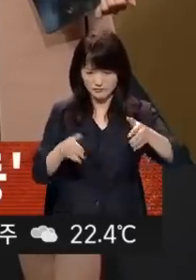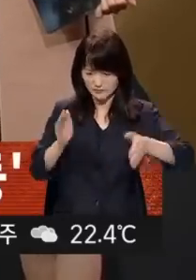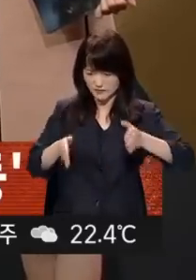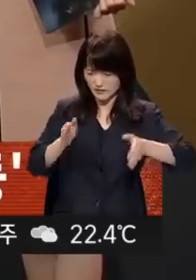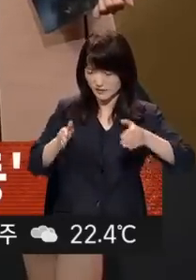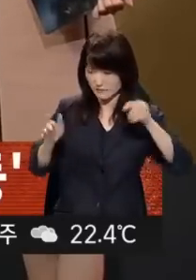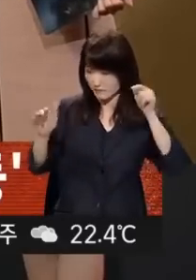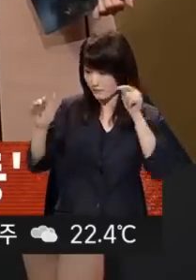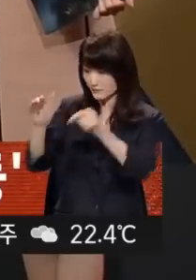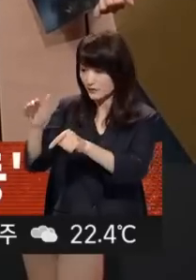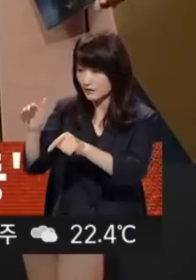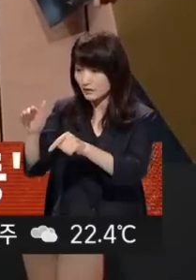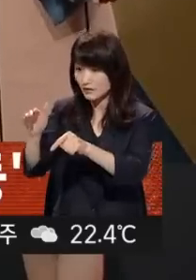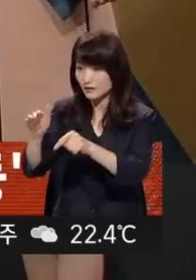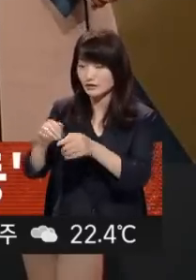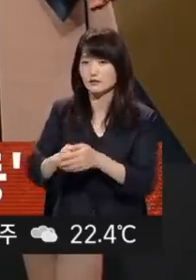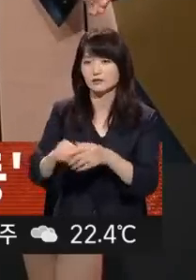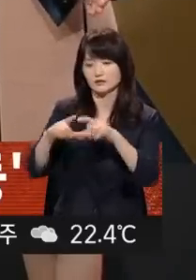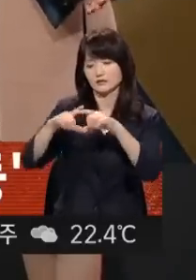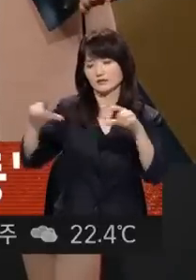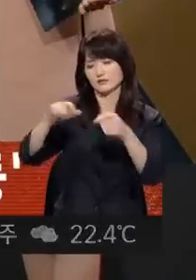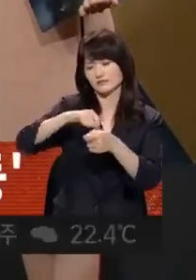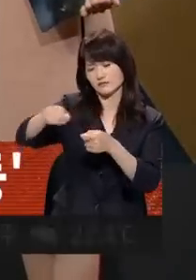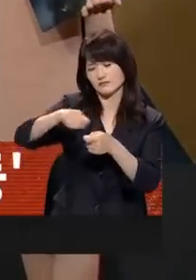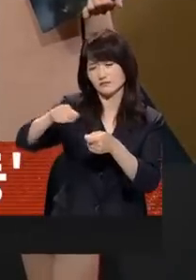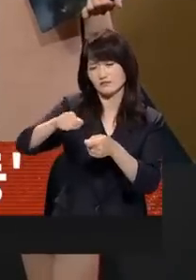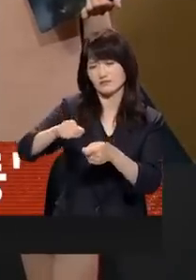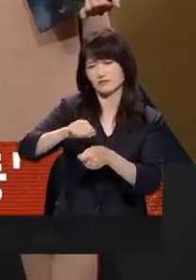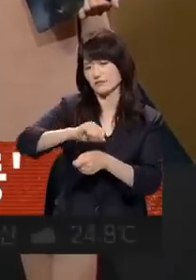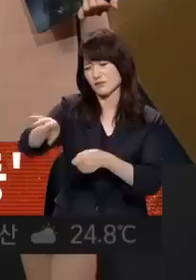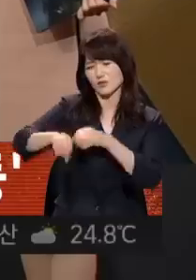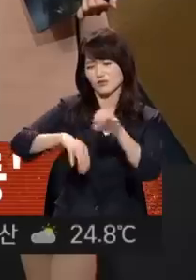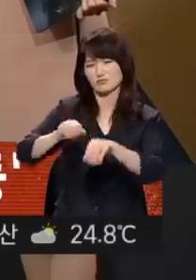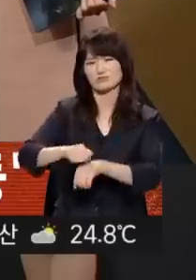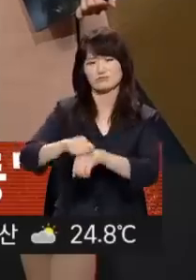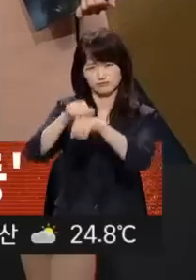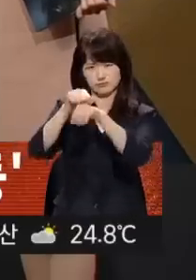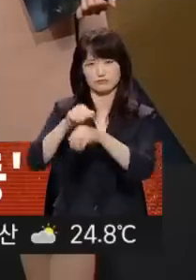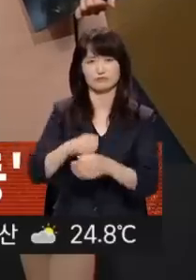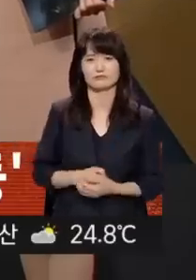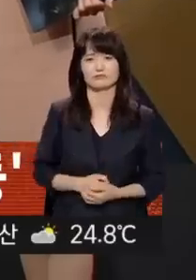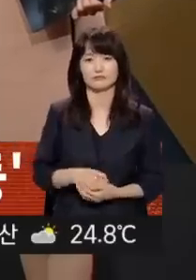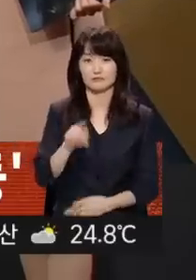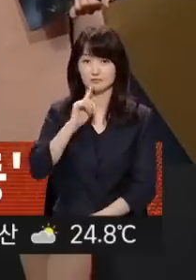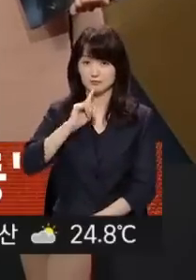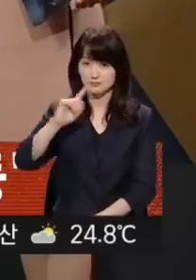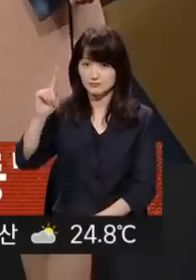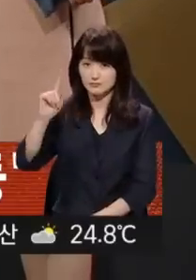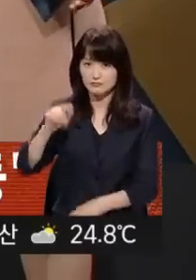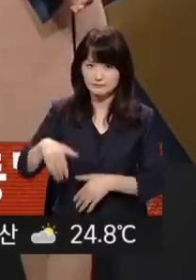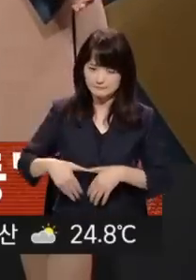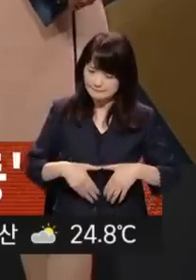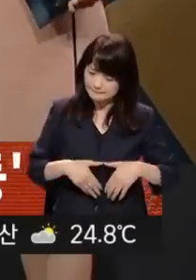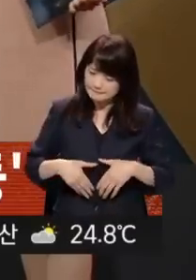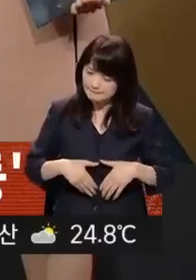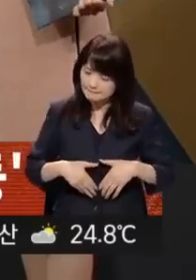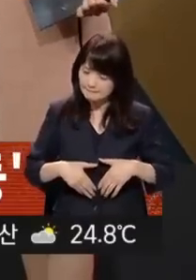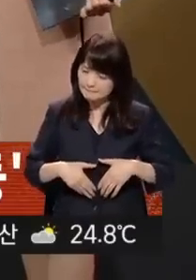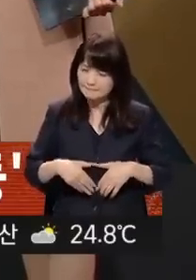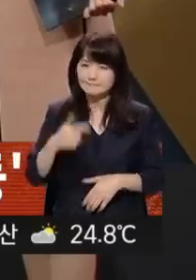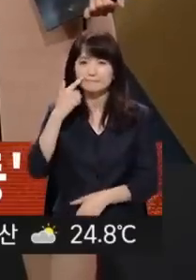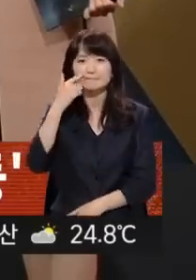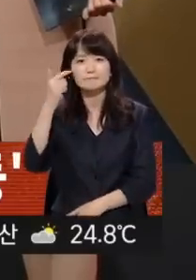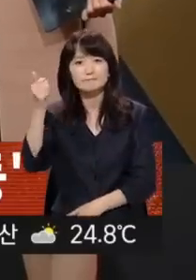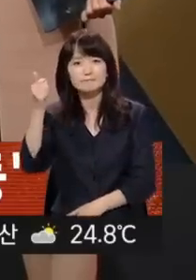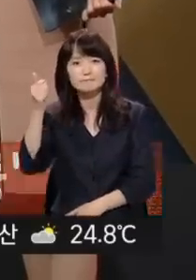봤지만 매장에는 이미 뜯겨진 포장지만 수북이 남아 있었습니다 그렇게 신고를 망설이던 사이 아이들의